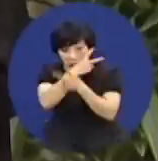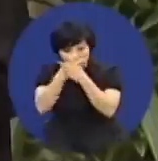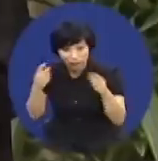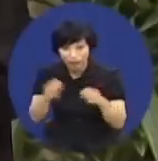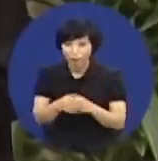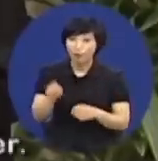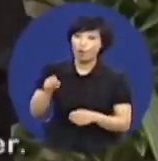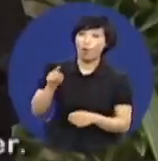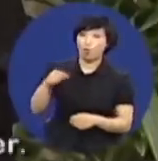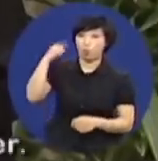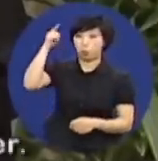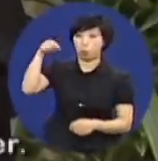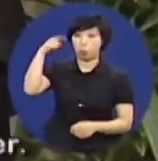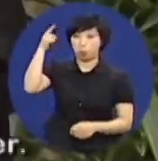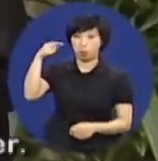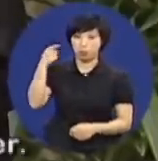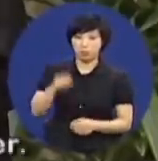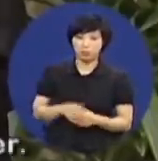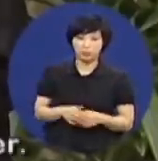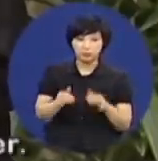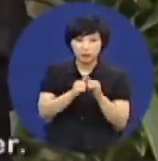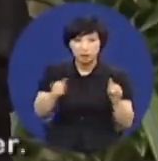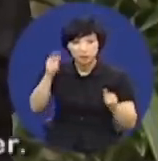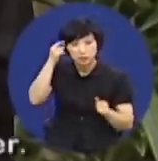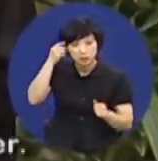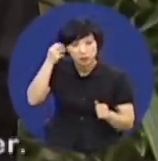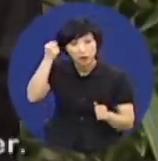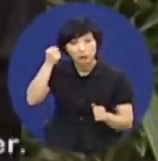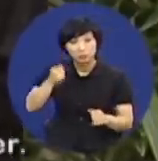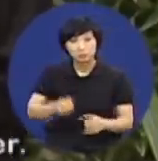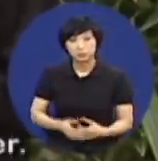人々は頭がおかしいと非難します。